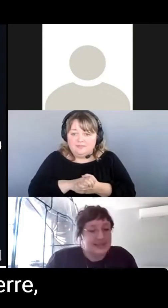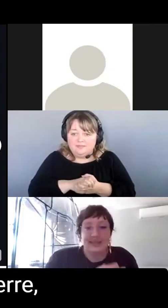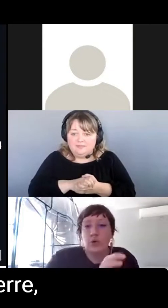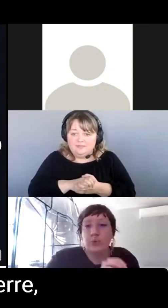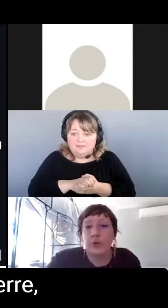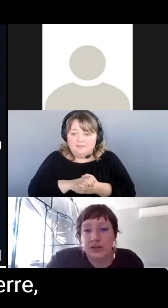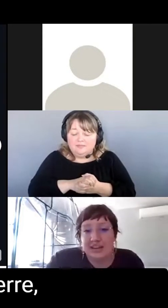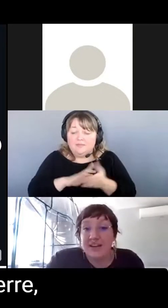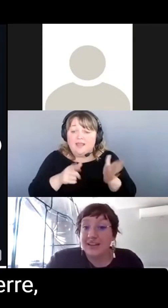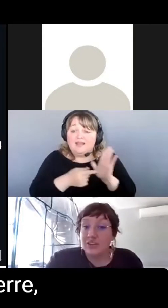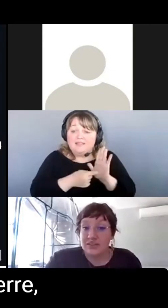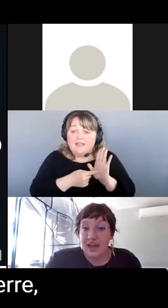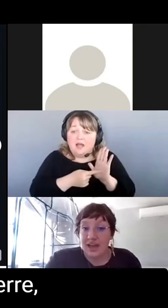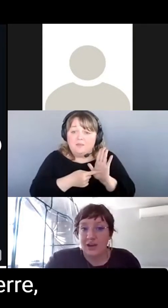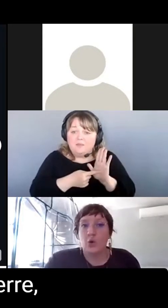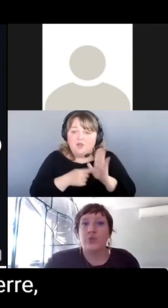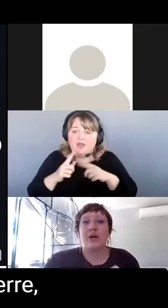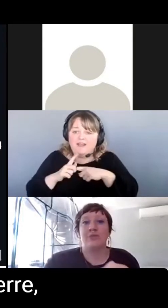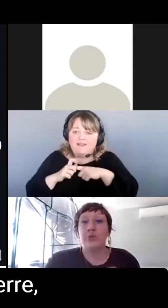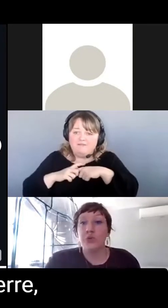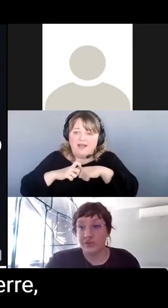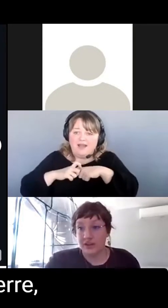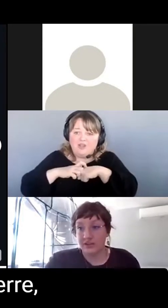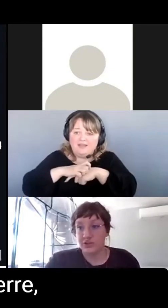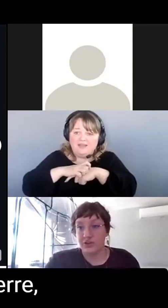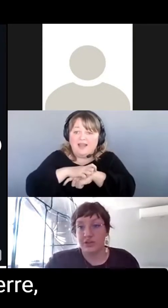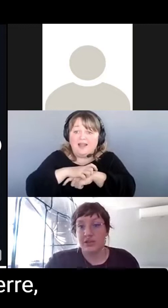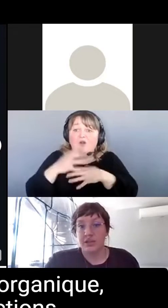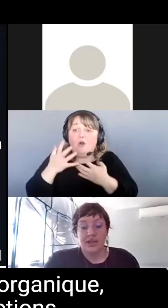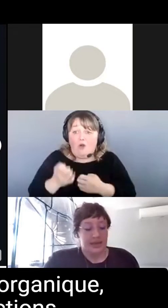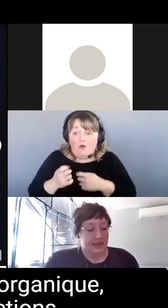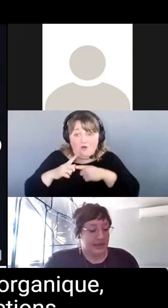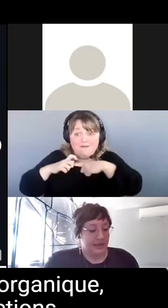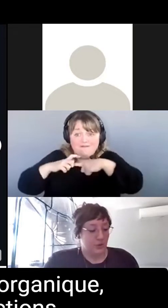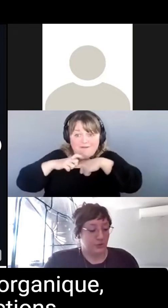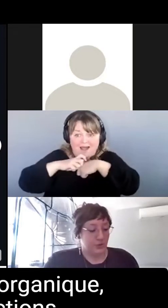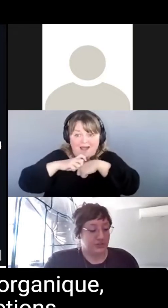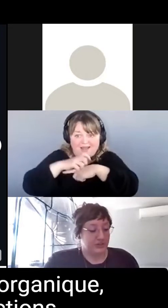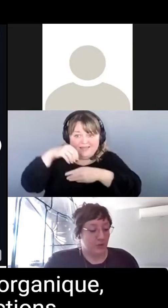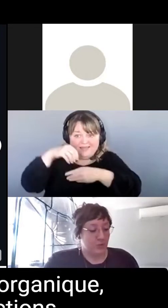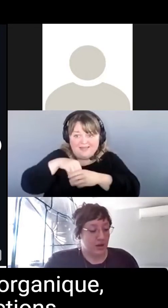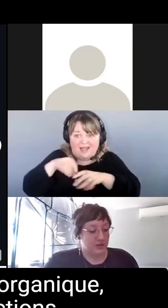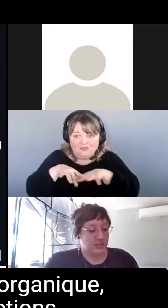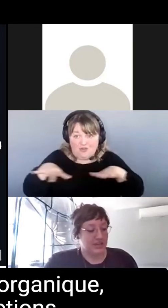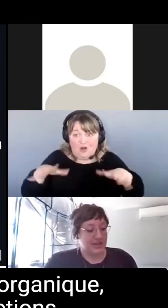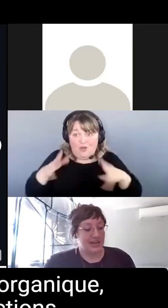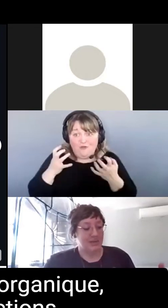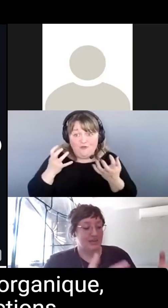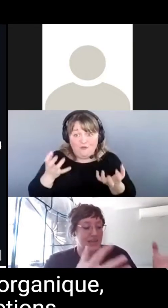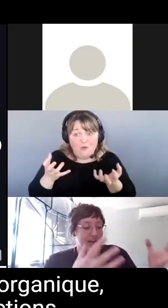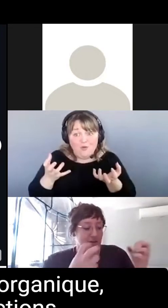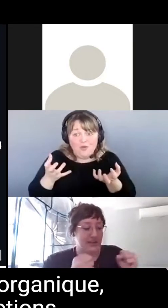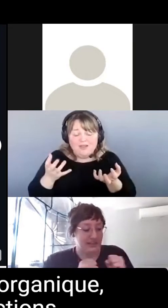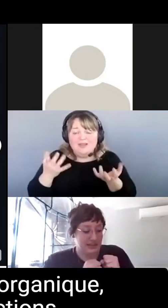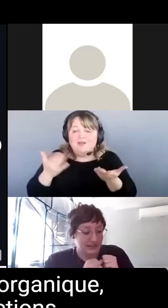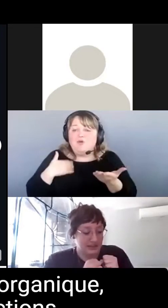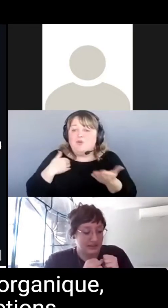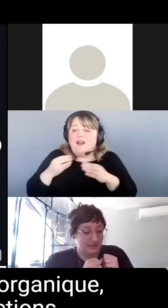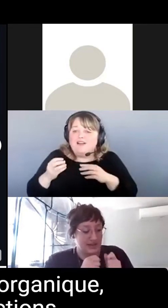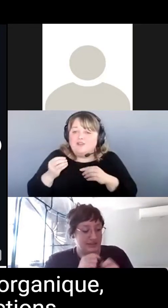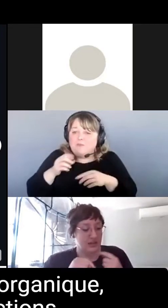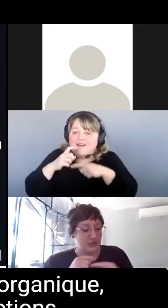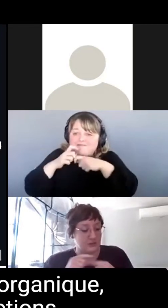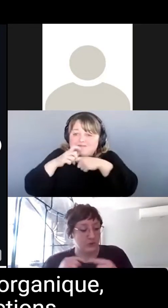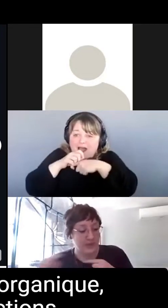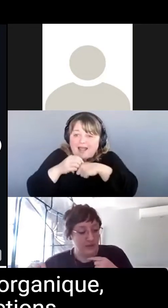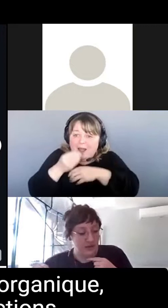par exemple, les vers de terre, on en veut dans le sol. Et eux autres, ils vont manger la matière organique,